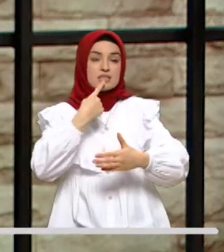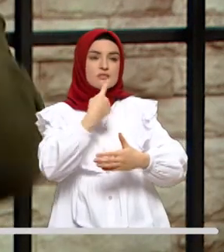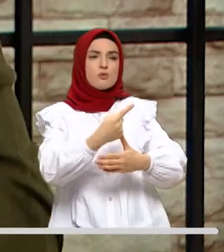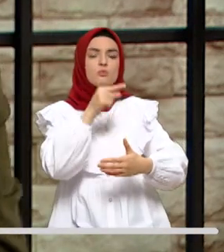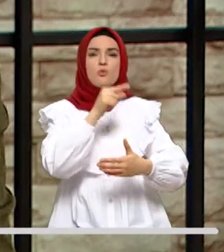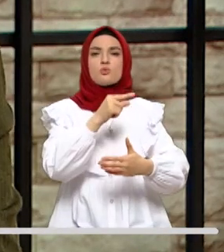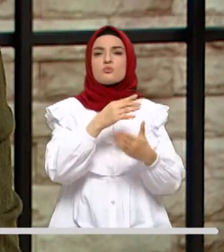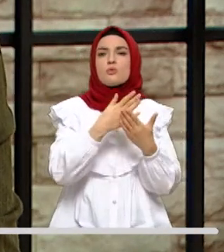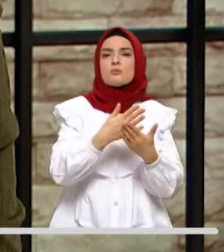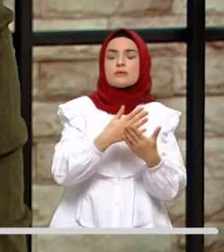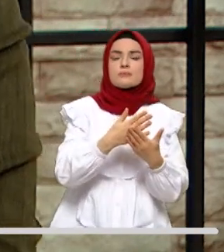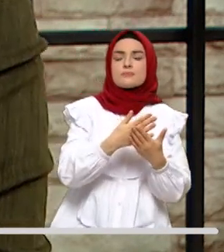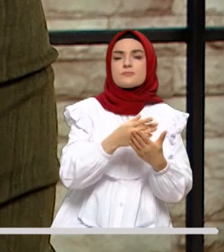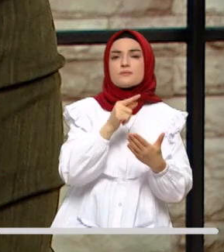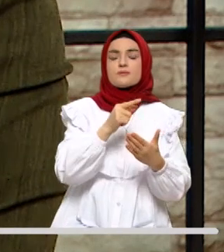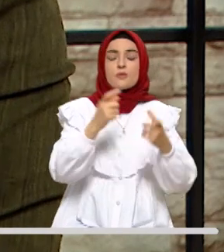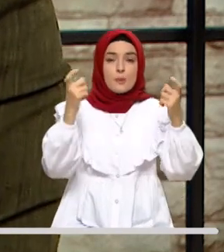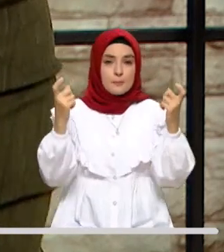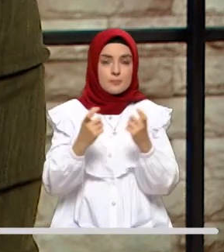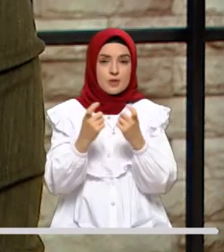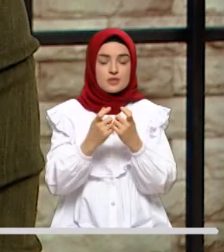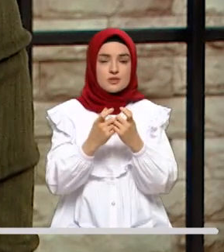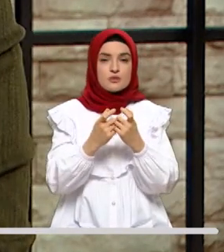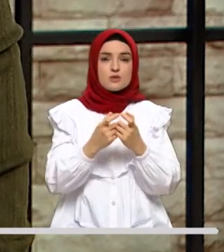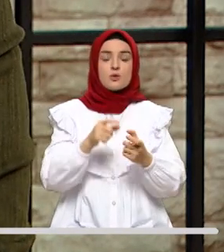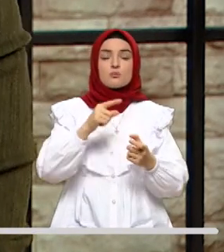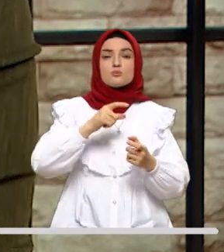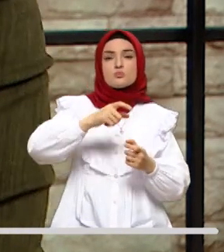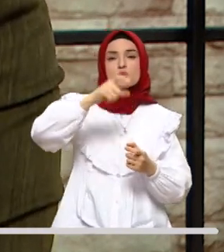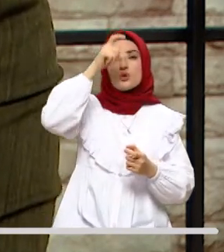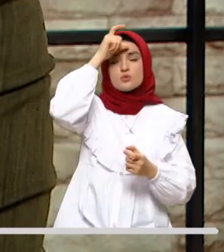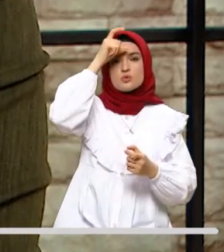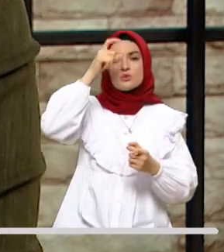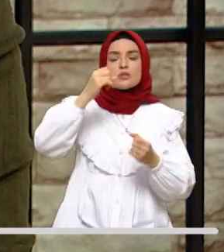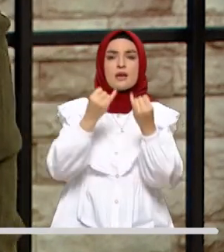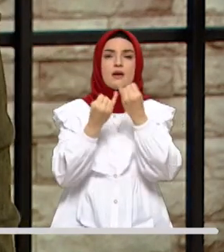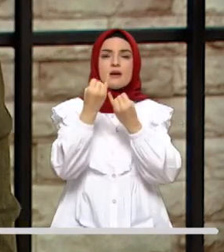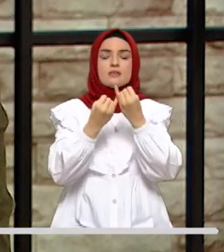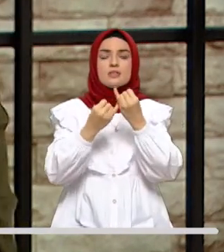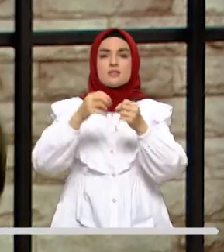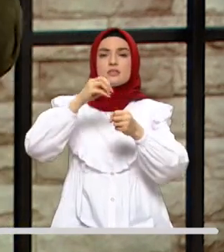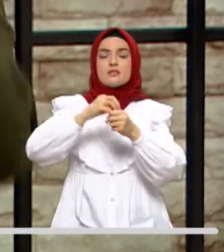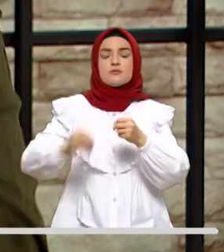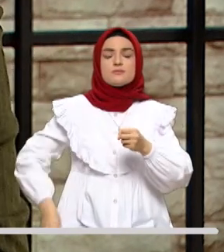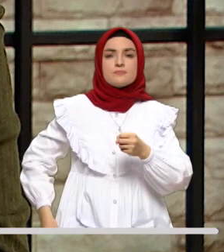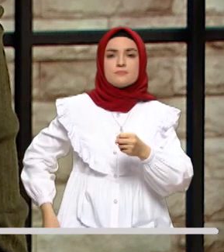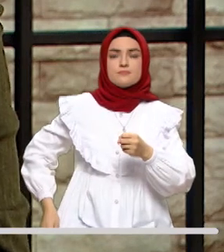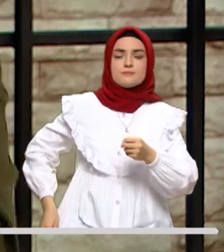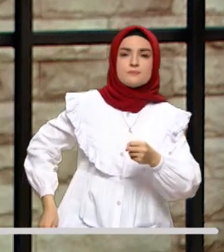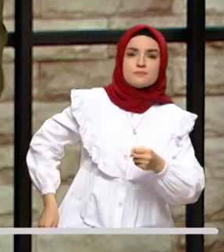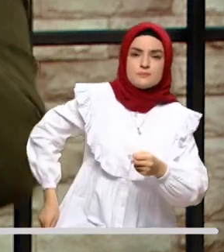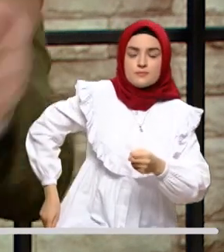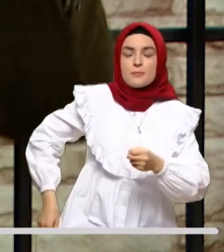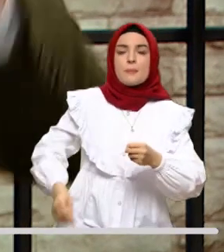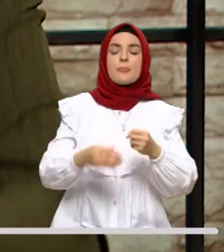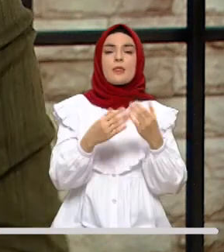Pakistan Lahor meydanından Pakistan Türkiye kardeşliği için, İslam kardeşliği için ey Pakistanlılar,